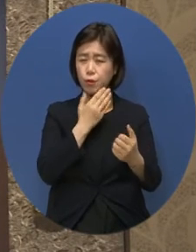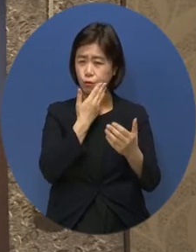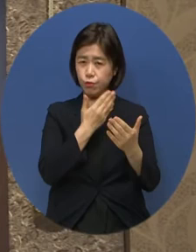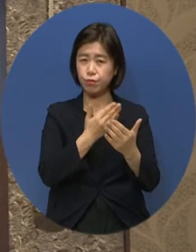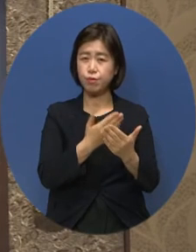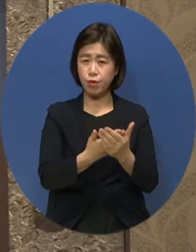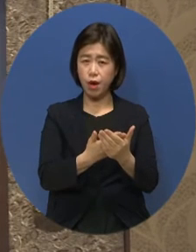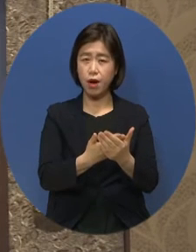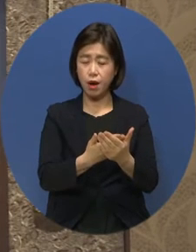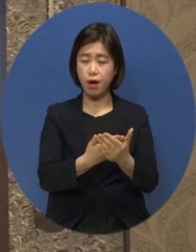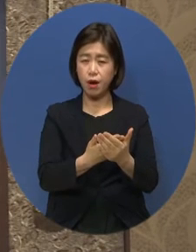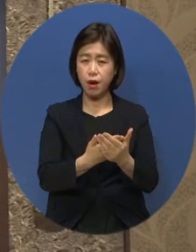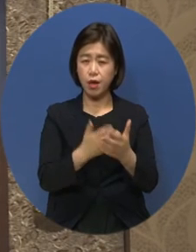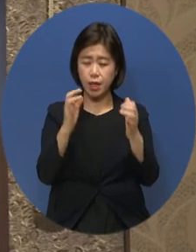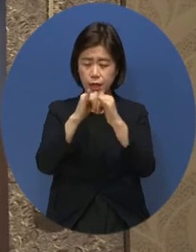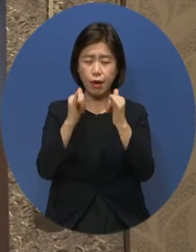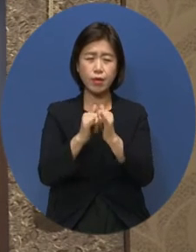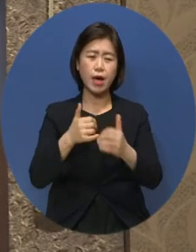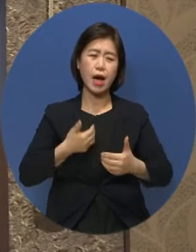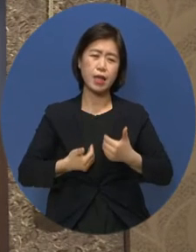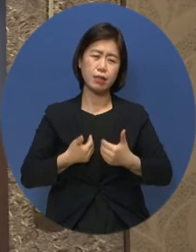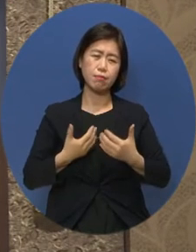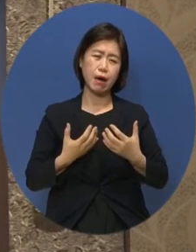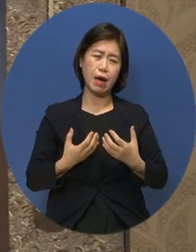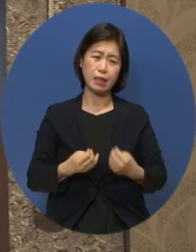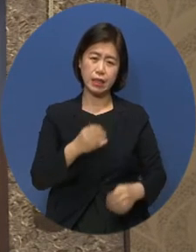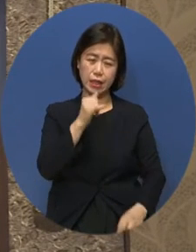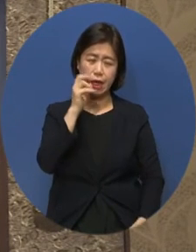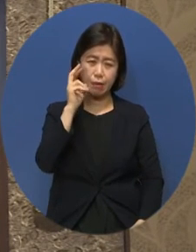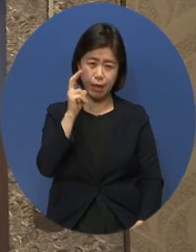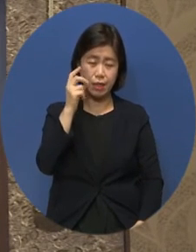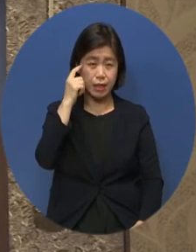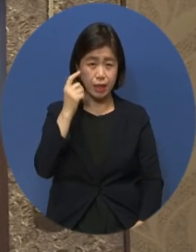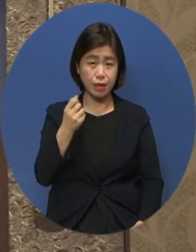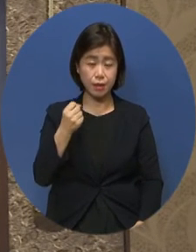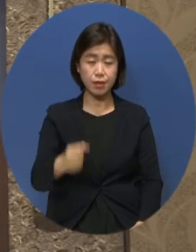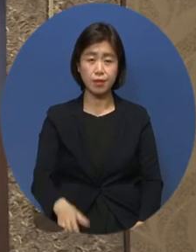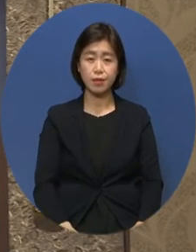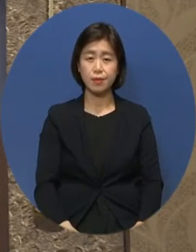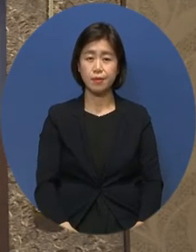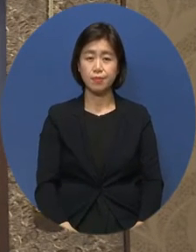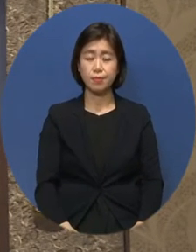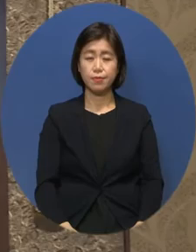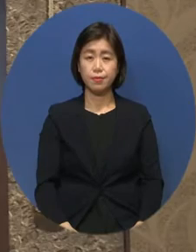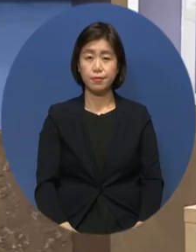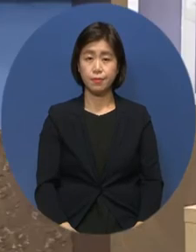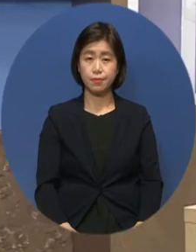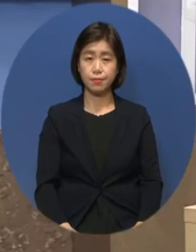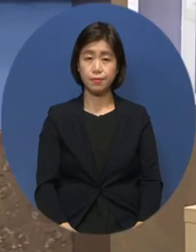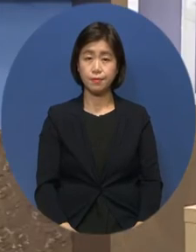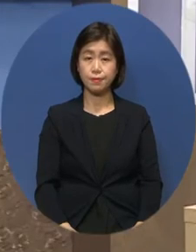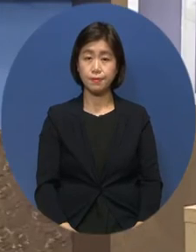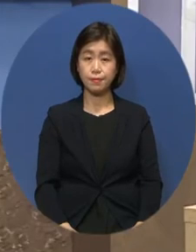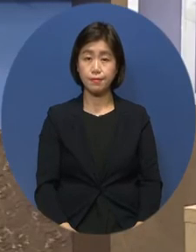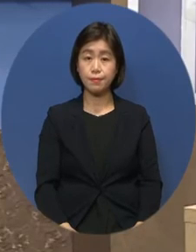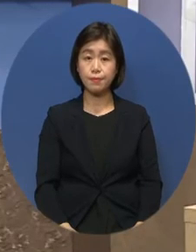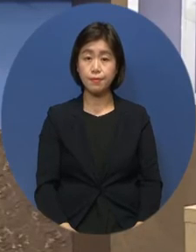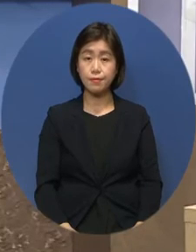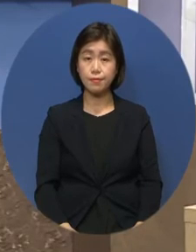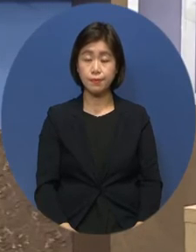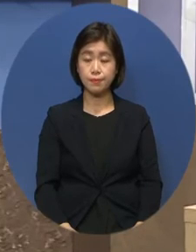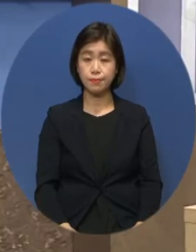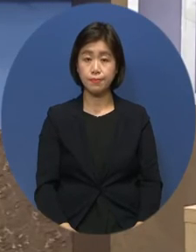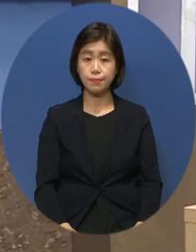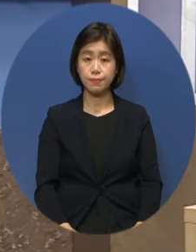중요한 사회적 갈 정이다 이렇게 좀 생각을 하고 오겠습니다 4 그 것을 증명해